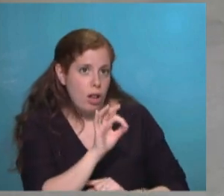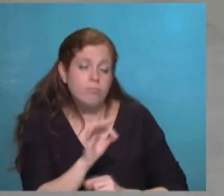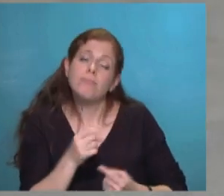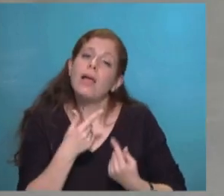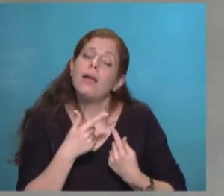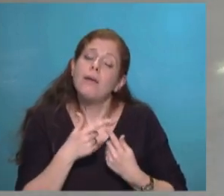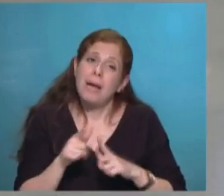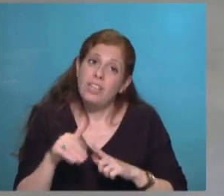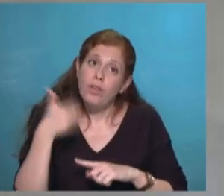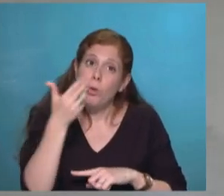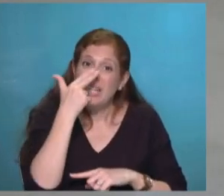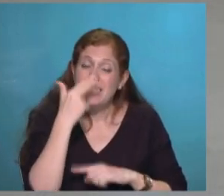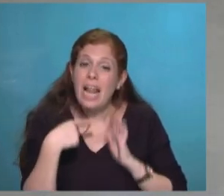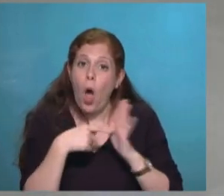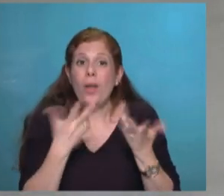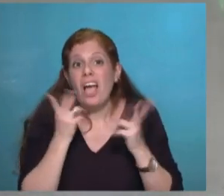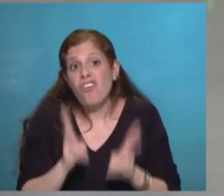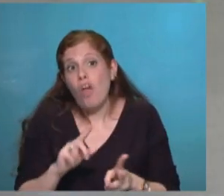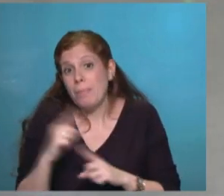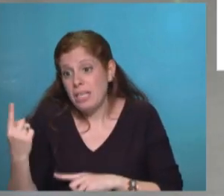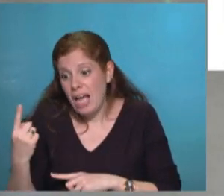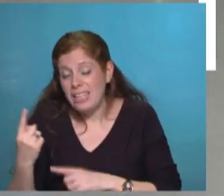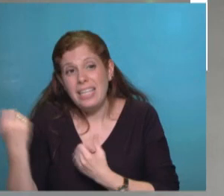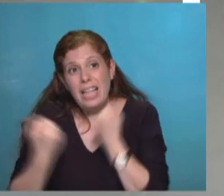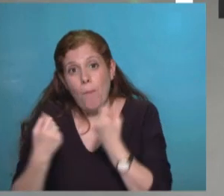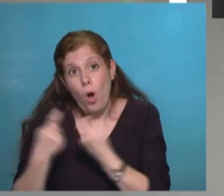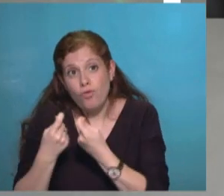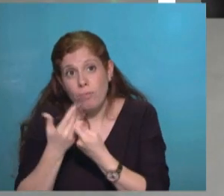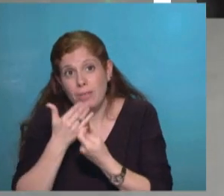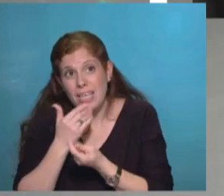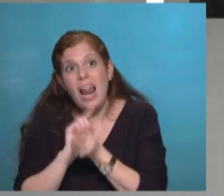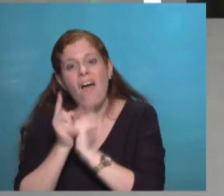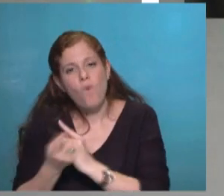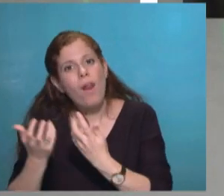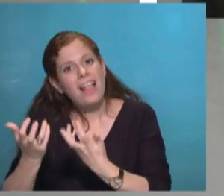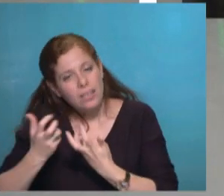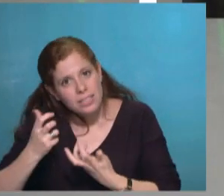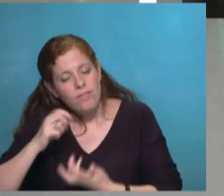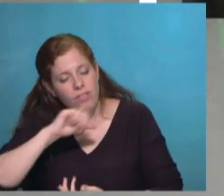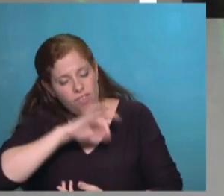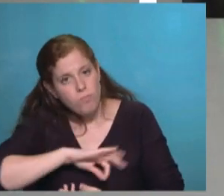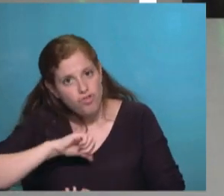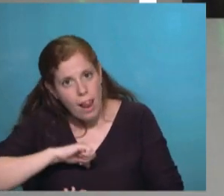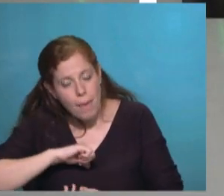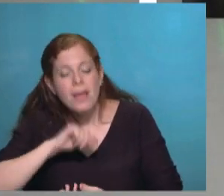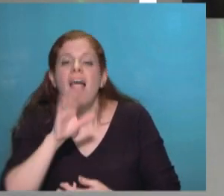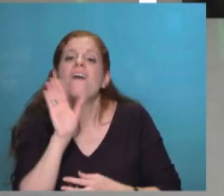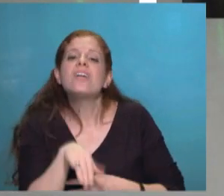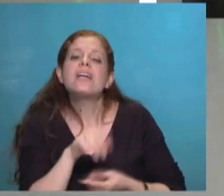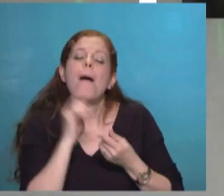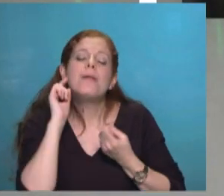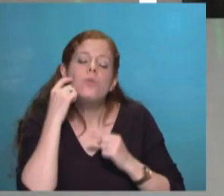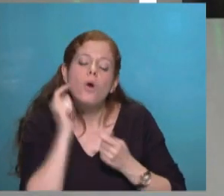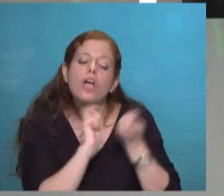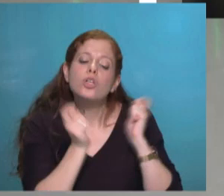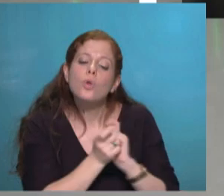בפרויקט ננסה להראות איך אפשר מצד אחד להפוך את התחבורה השיתופית בישראל לאטרקטיבית ומשתלמת יותר, אך גם לדאוג שהשינוי בתרבות